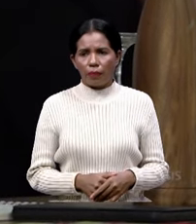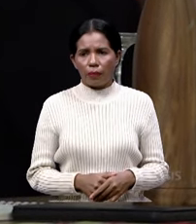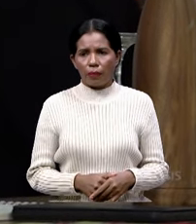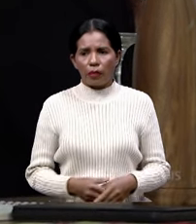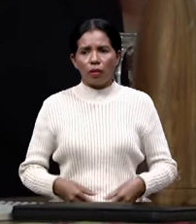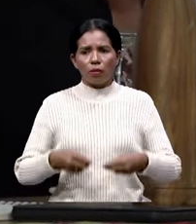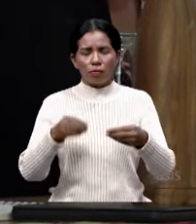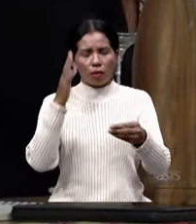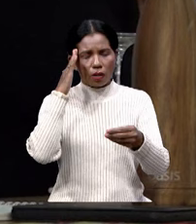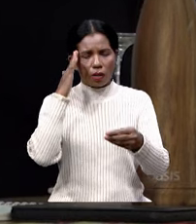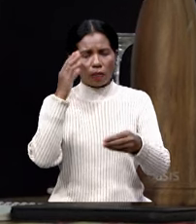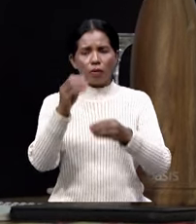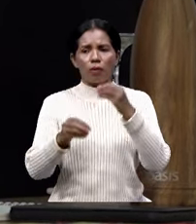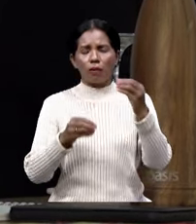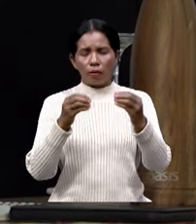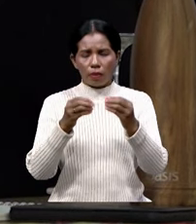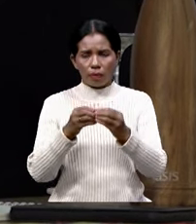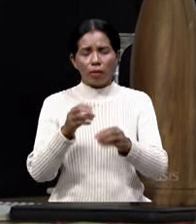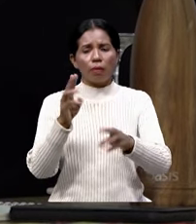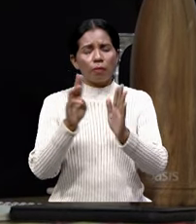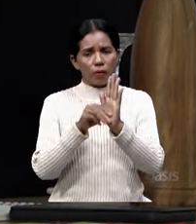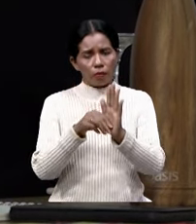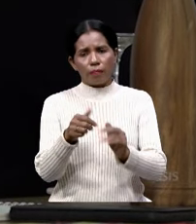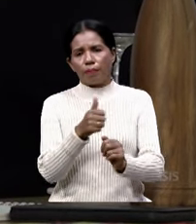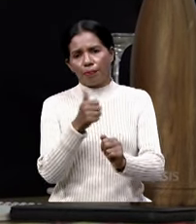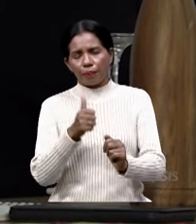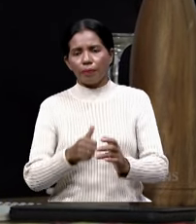Ada waktu si baru, hati beli udah ke baru.